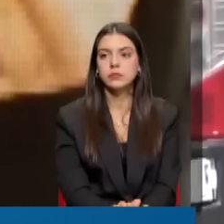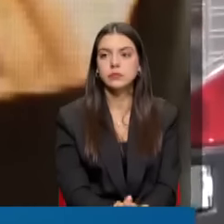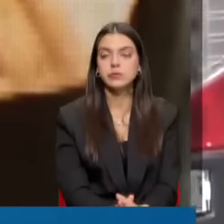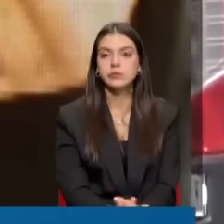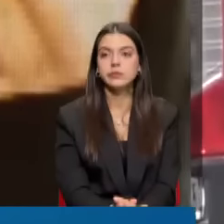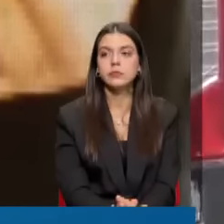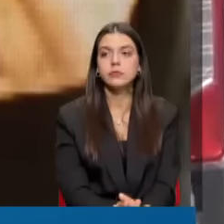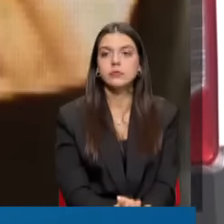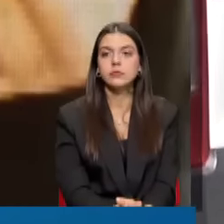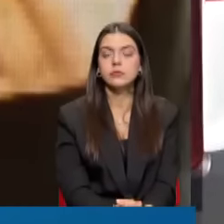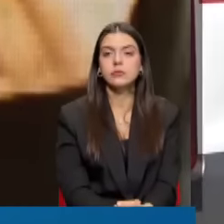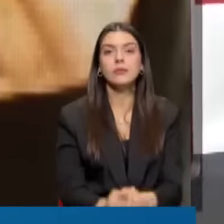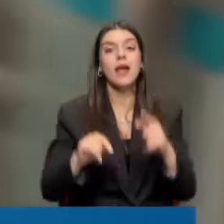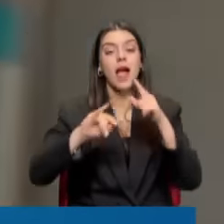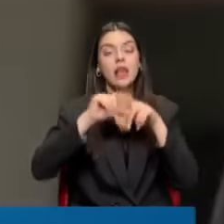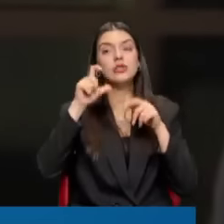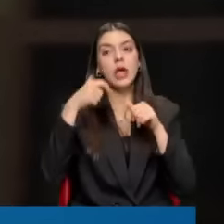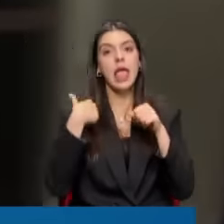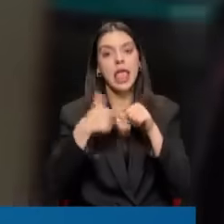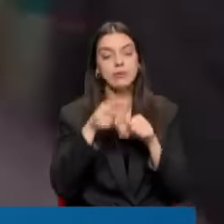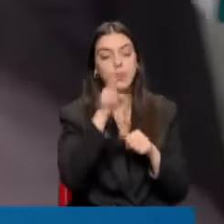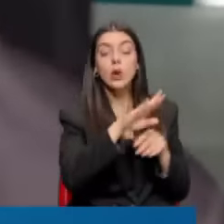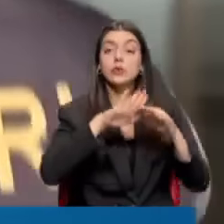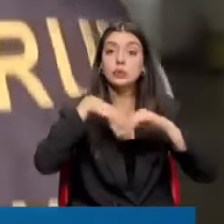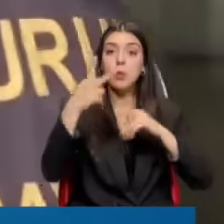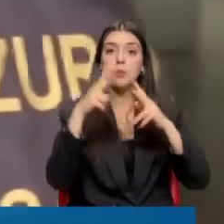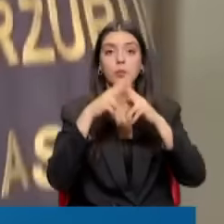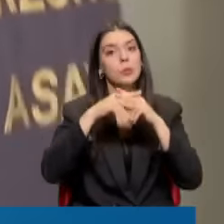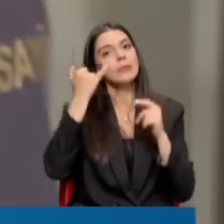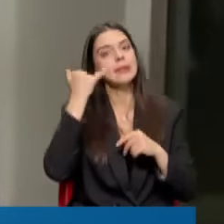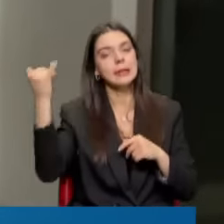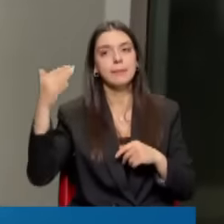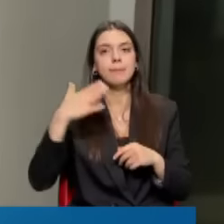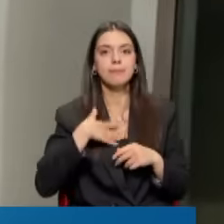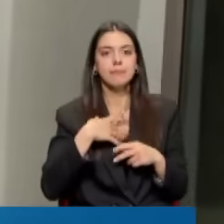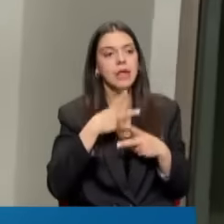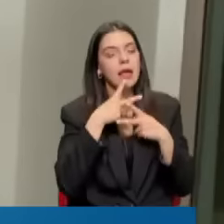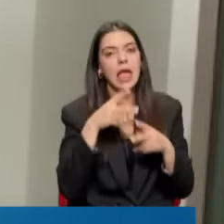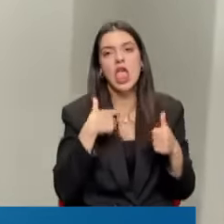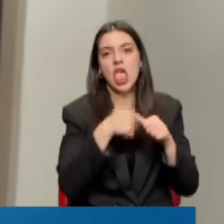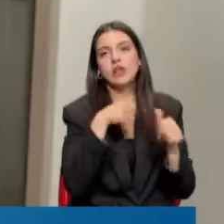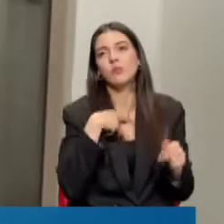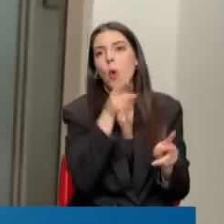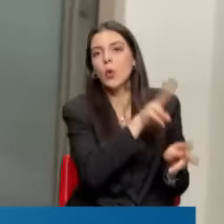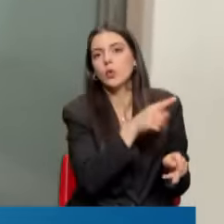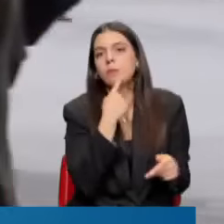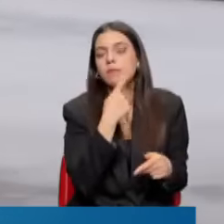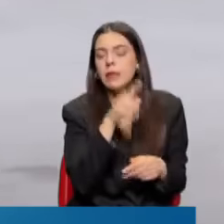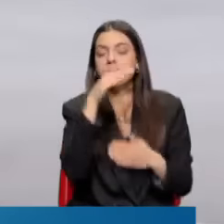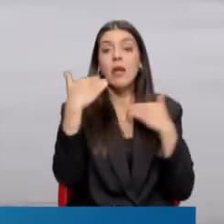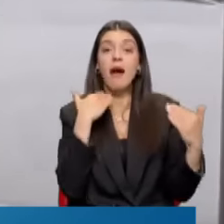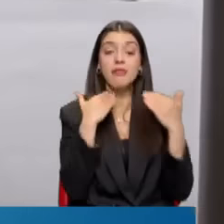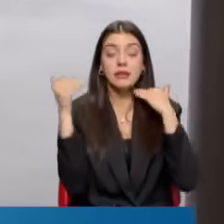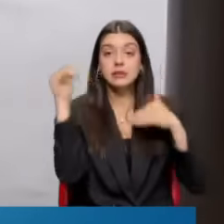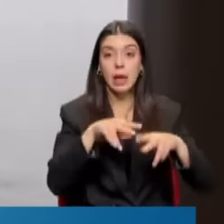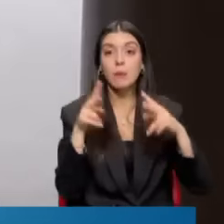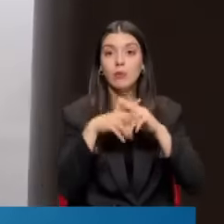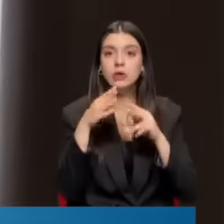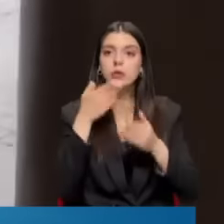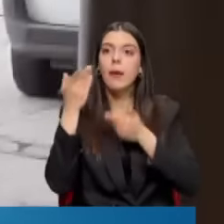kaybetti Halil ciğerle eşini öldürdükten sonra polisi aradı cinayeti itiraf etti adresine gelen polislere durumu